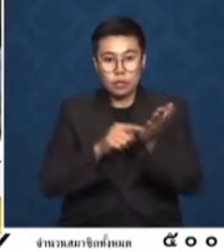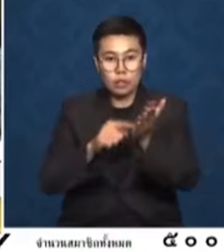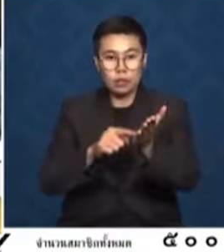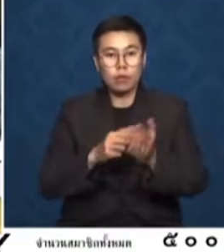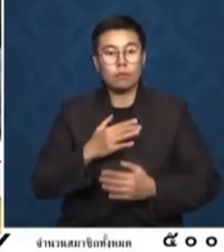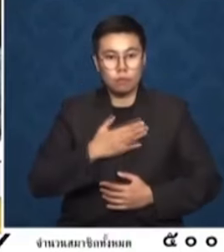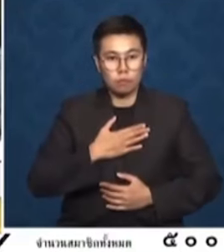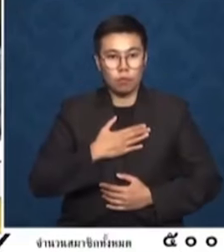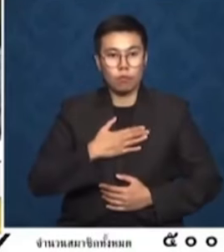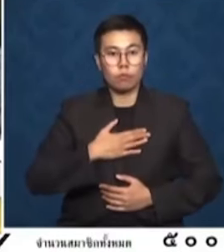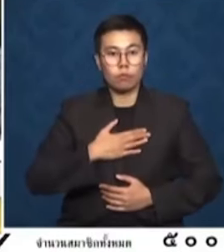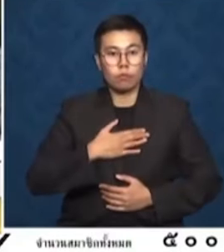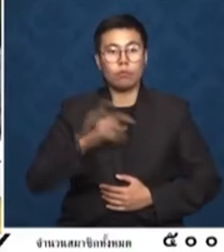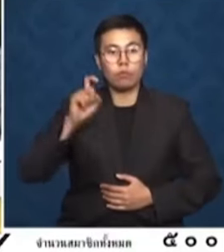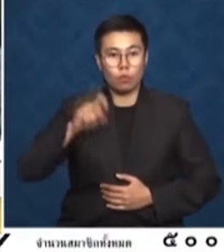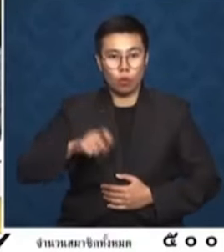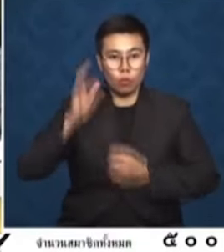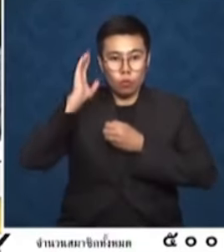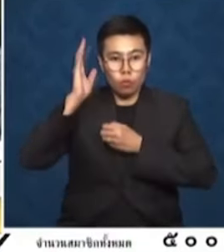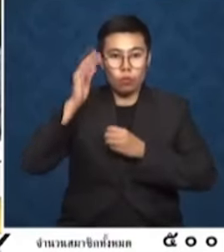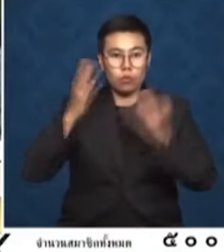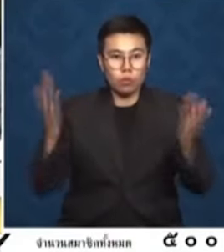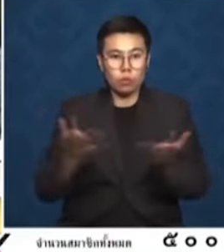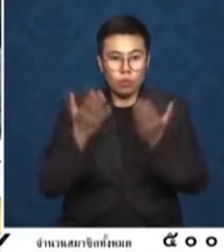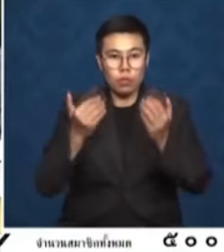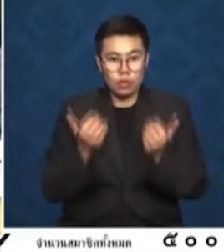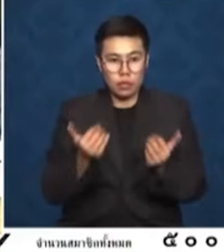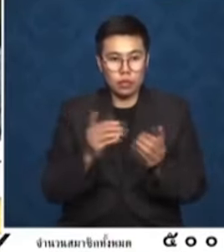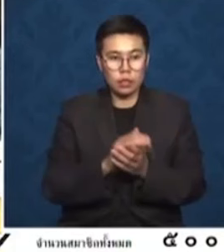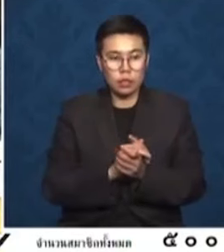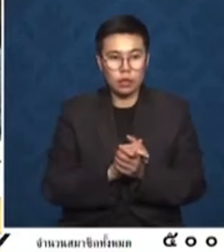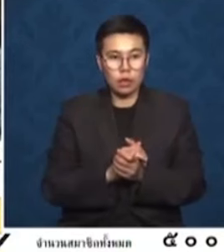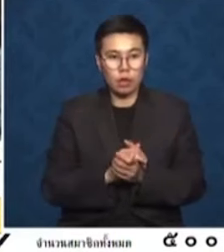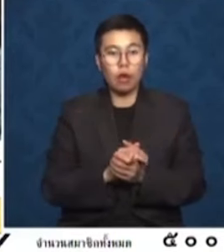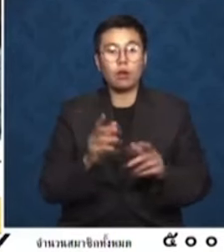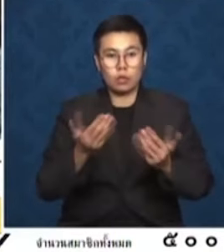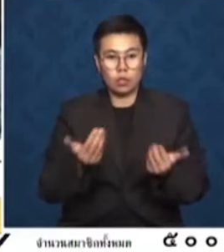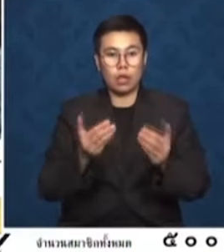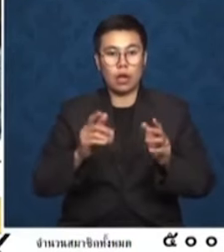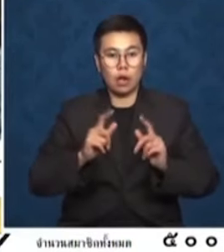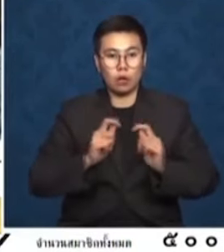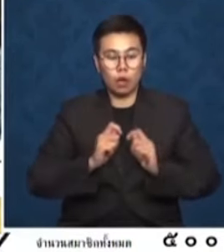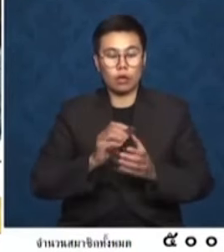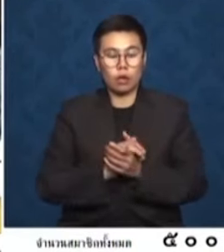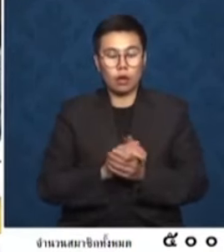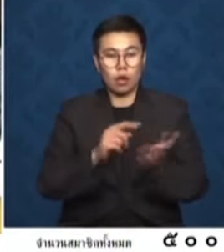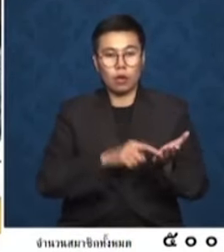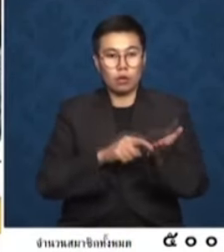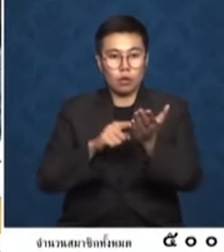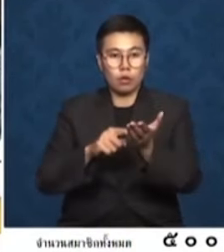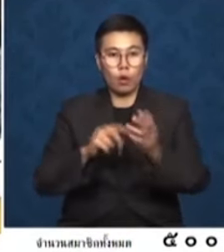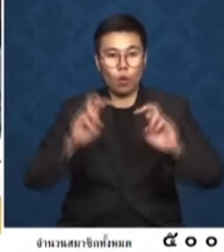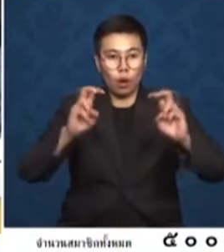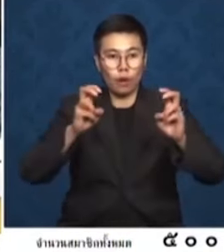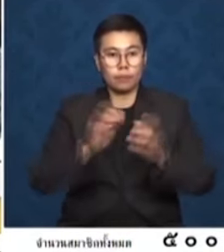จำเป็นครับที่จะต้องมาอภิปรายสนับสนุนยตินี้นะครับขออนุญาตเข้าสู่ยติเลยครับท่านประธานครับถ้าติดตามข่าว